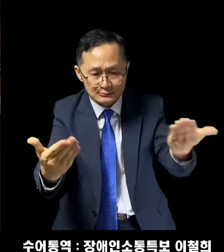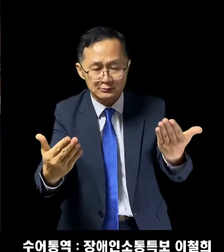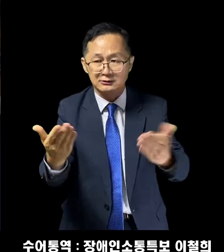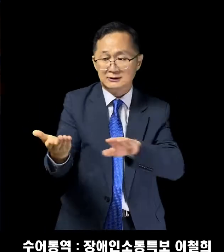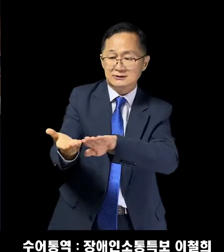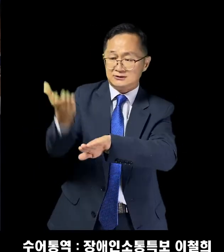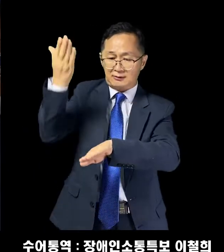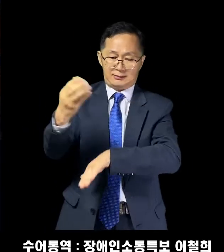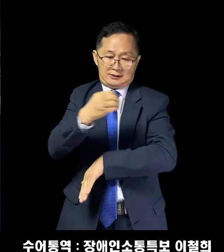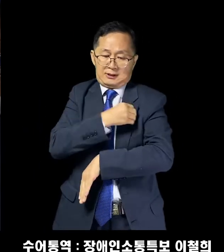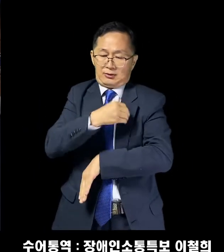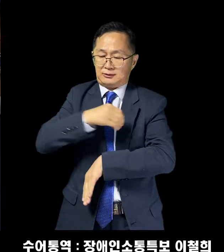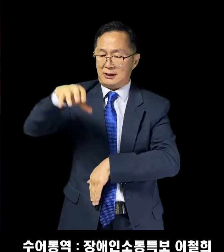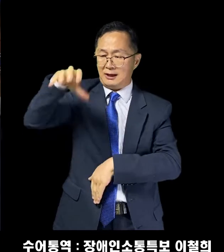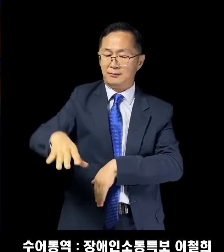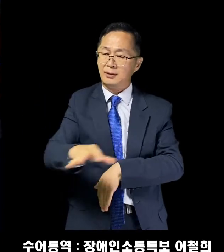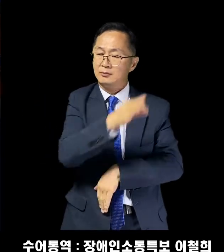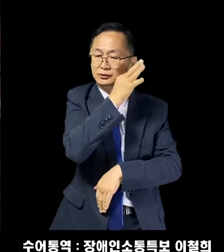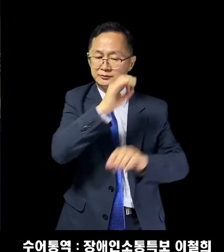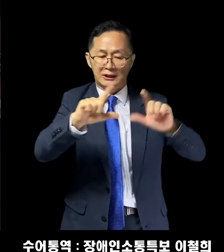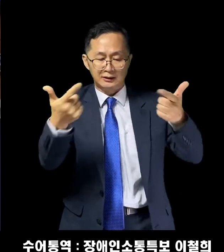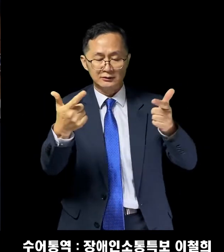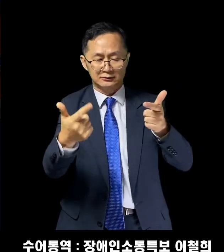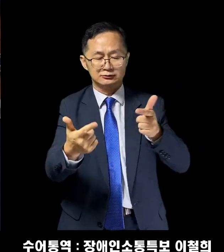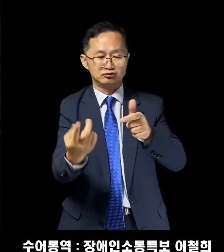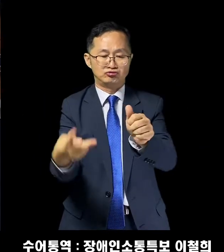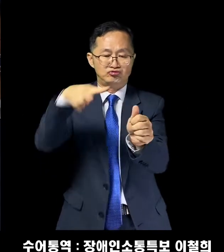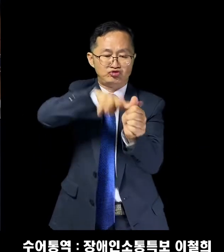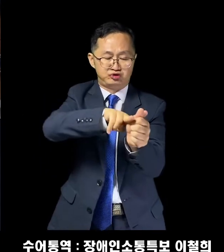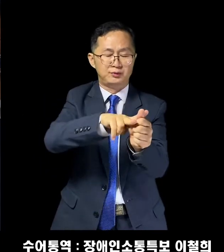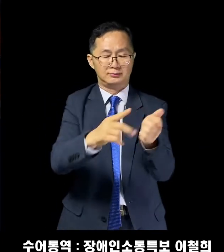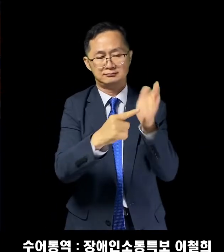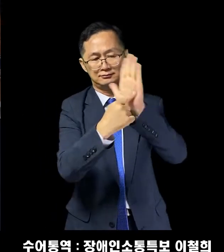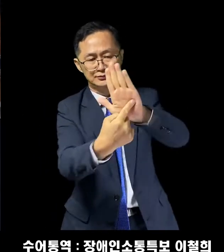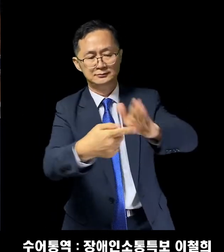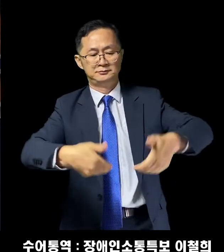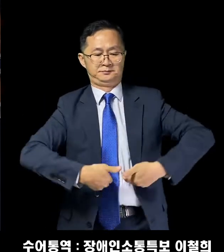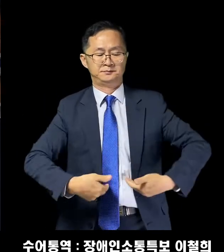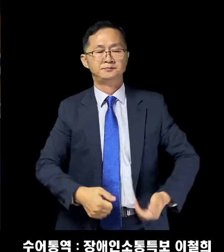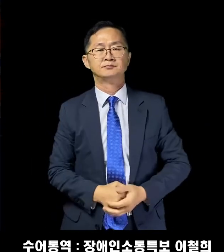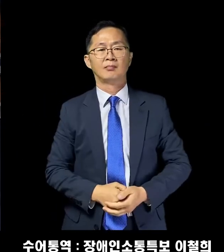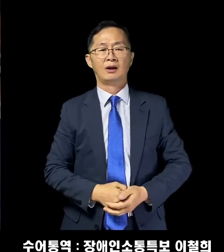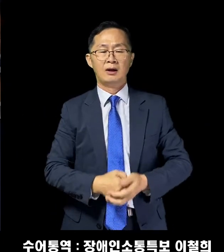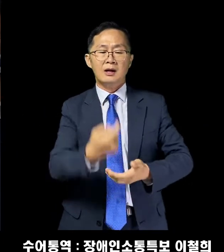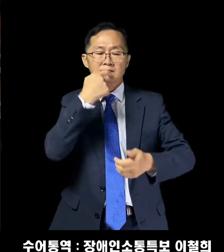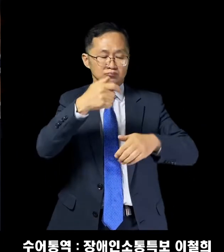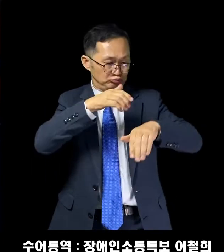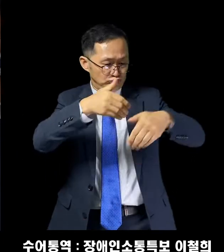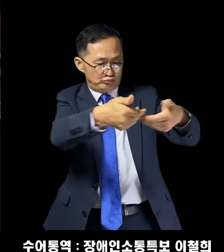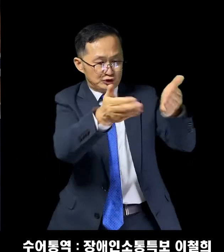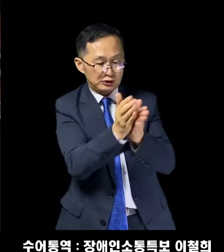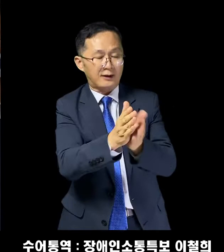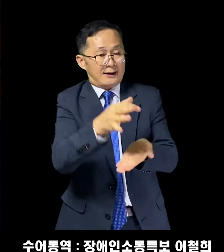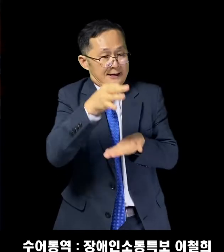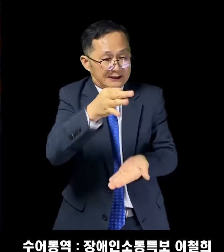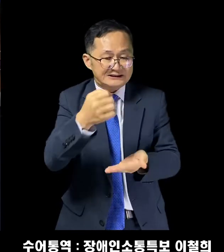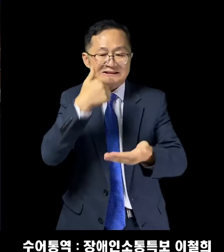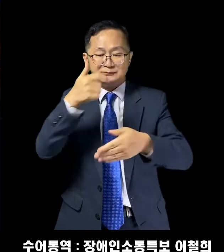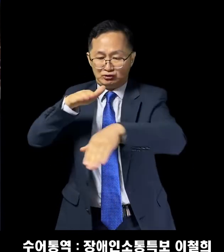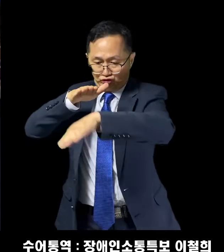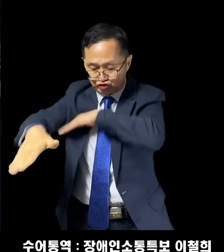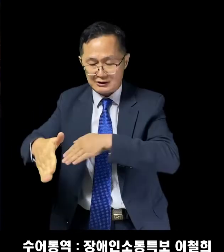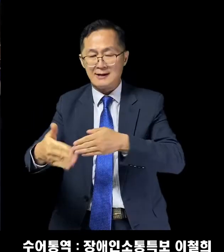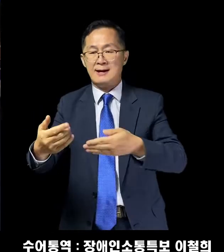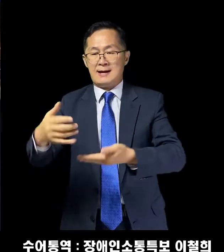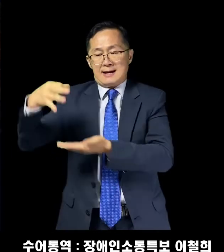부끄럽지 않은 후보를 내놓아야 합니다 민주당의 가치, 민주주의 가치에 합당한 후보를 내놓아야 하는